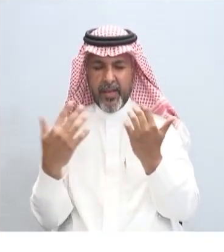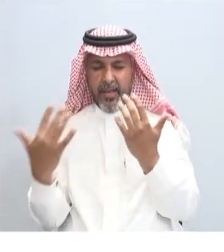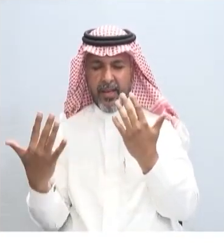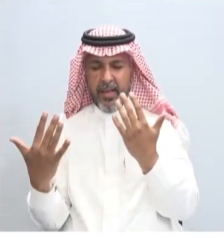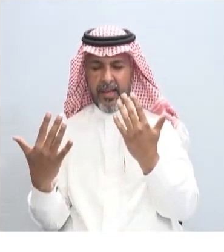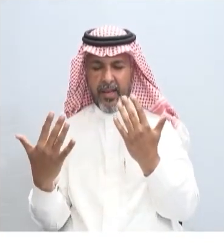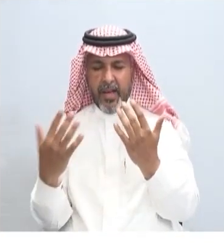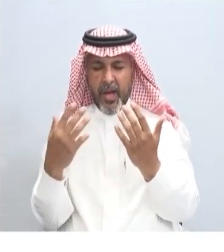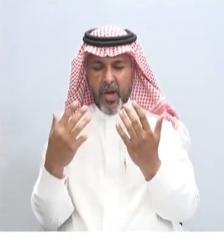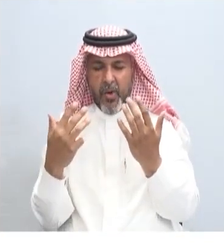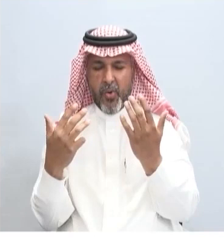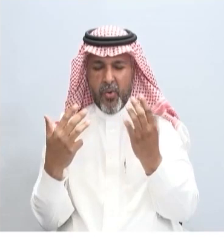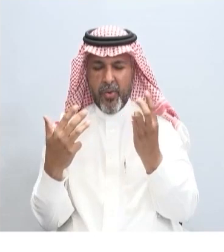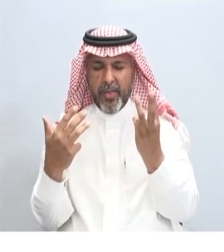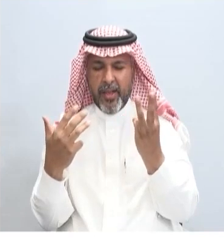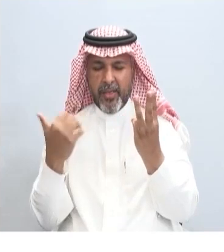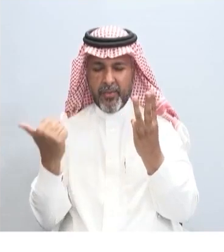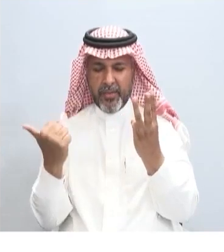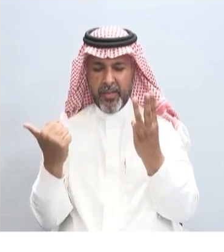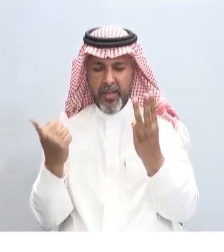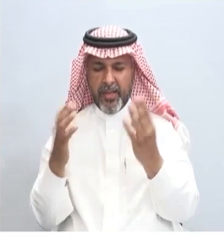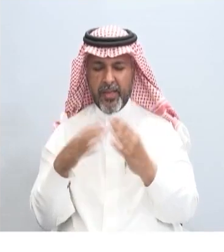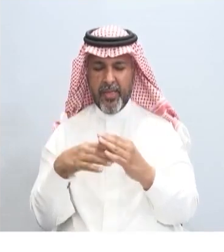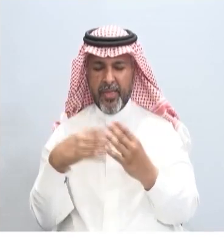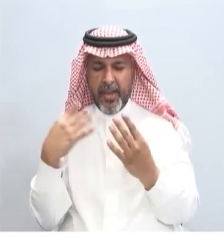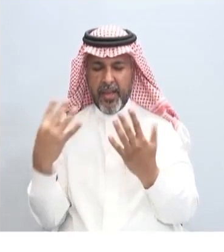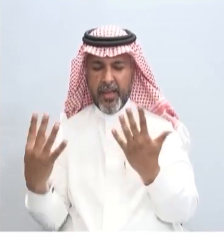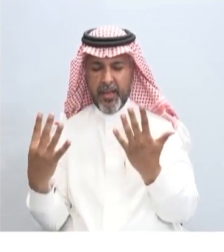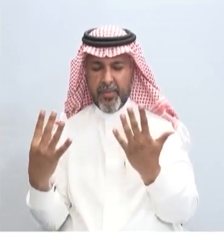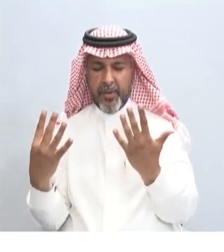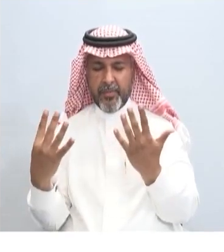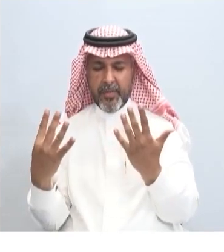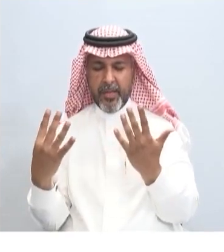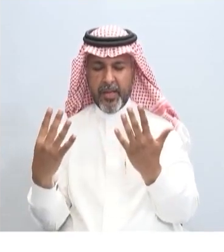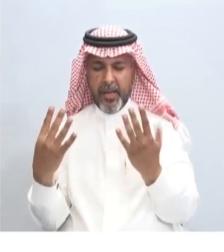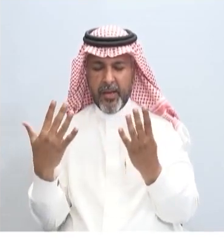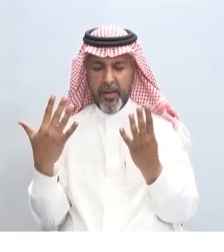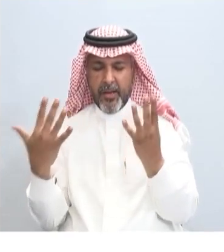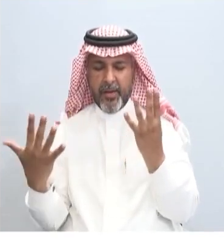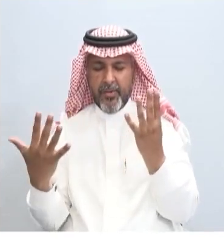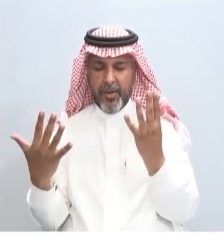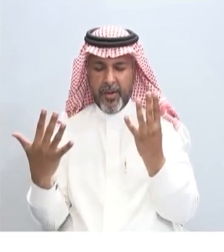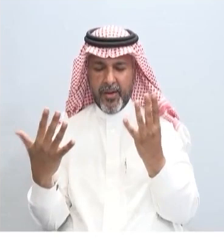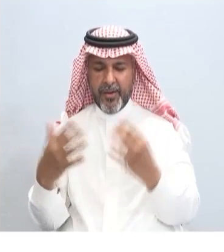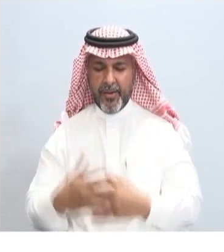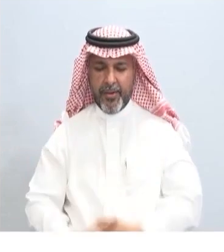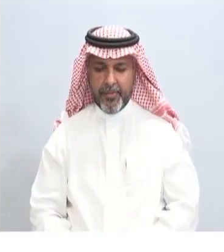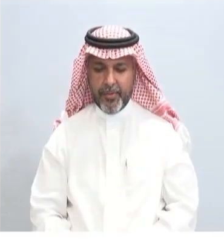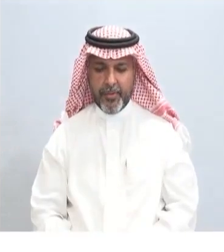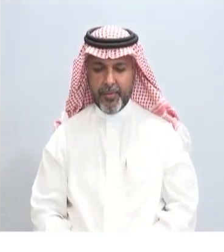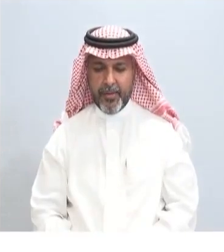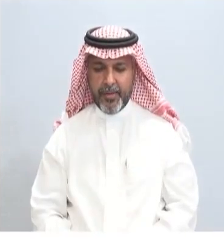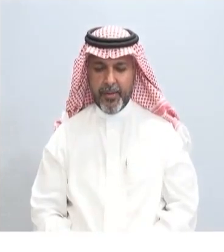6 وثلا هذه مجموعها تس او 4 وخ او